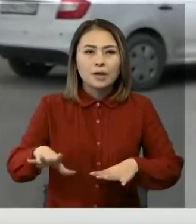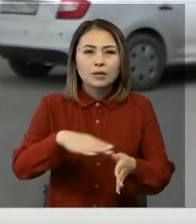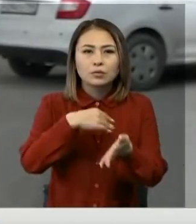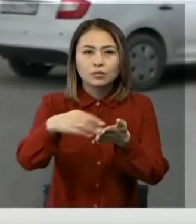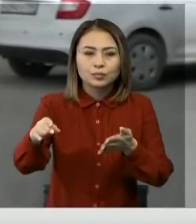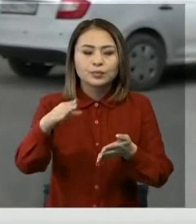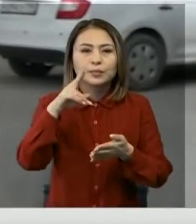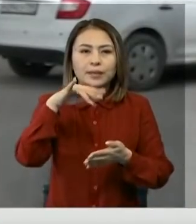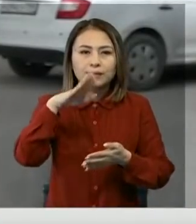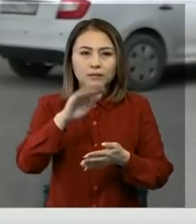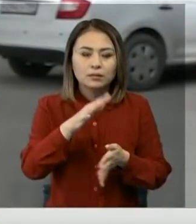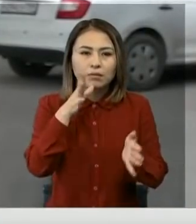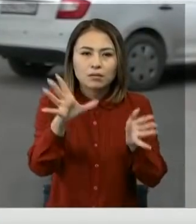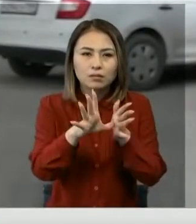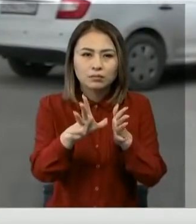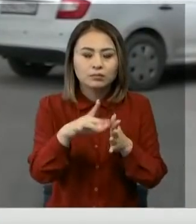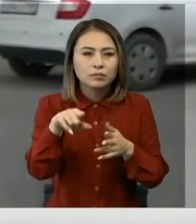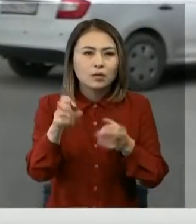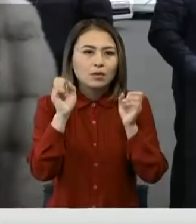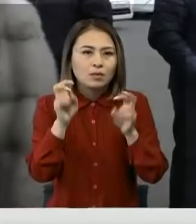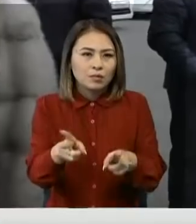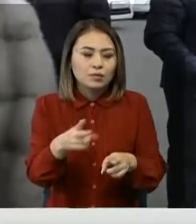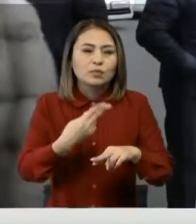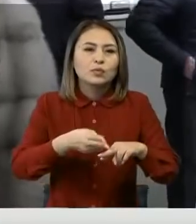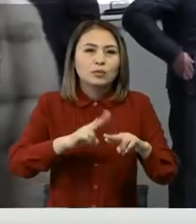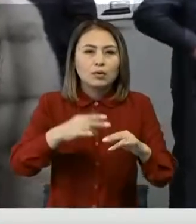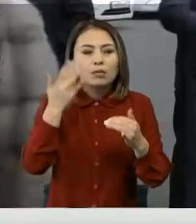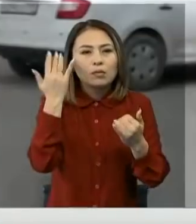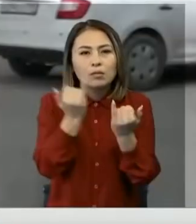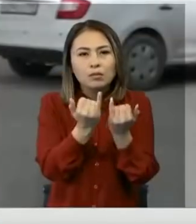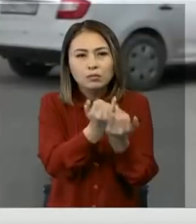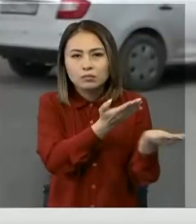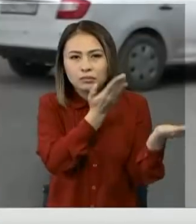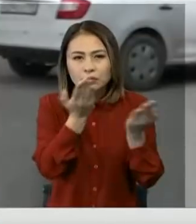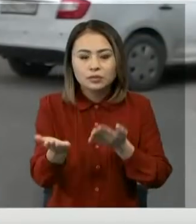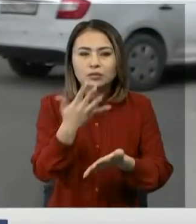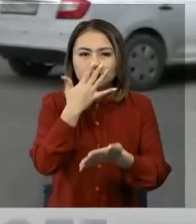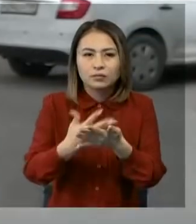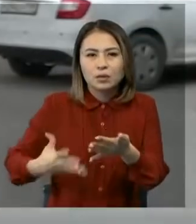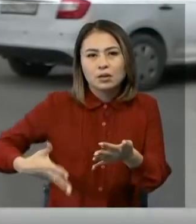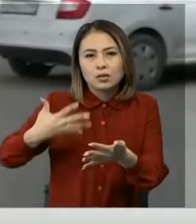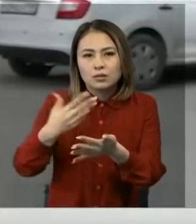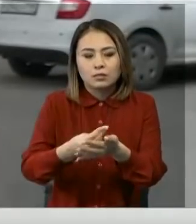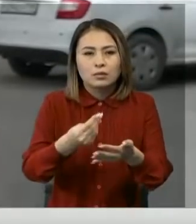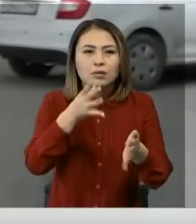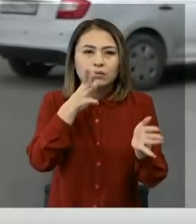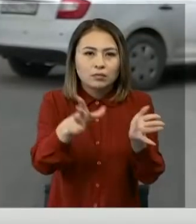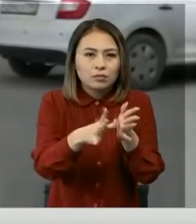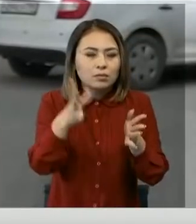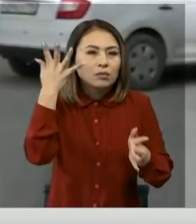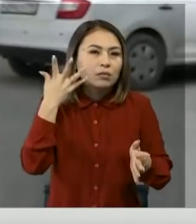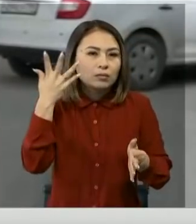көп алады. Сосын безопасны деп айта алмаймыз да сол. Қонақ шақыру жағынан және өзіміздің қалтамыздан тоқтың ақшасын төлеген